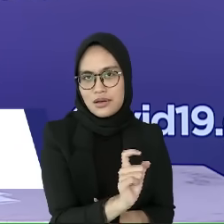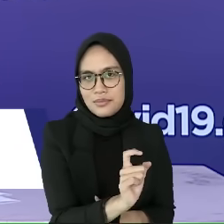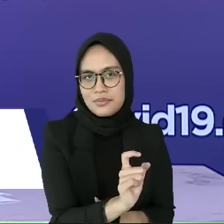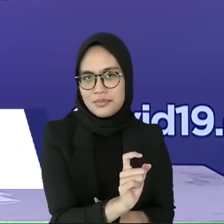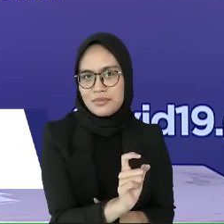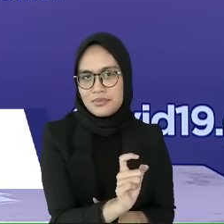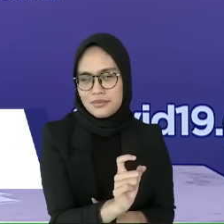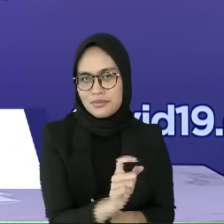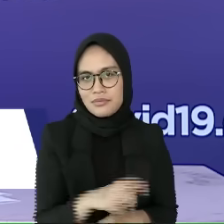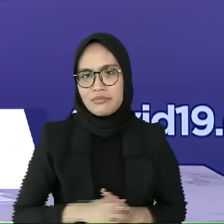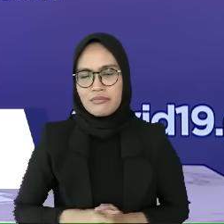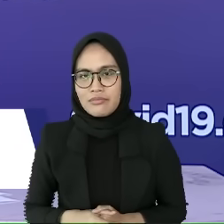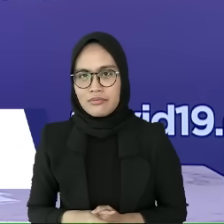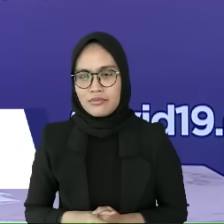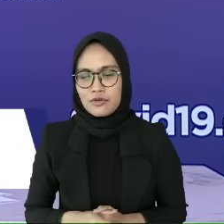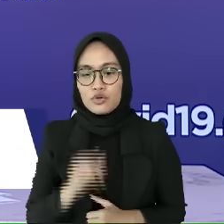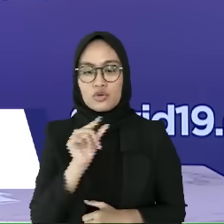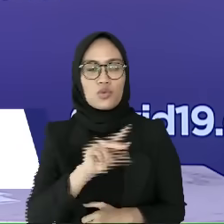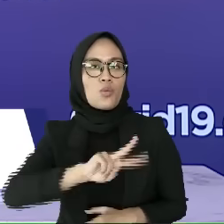endemi COVID-19.